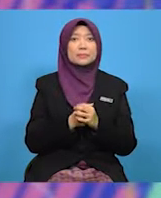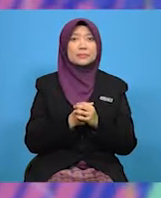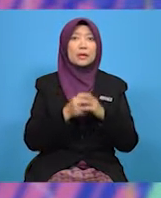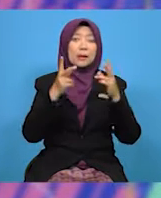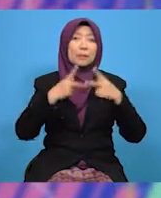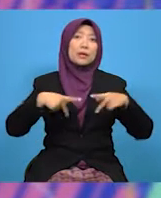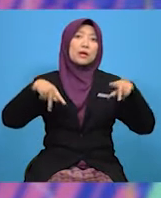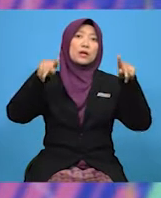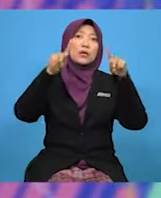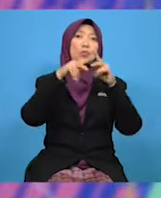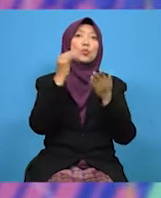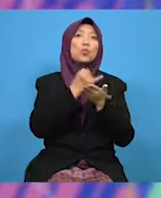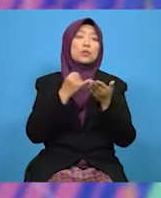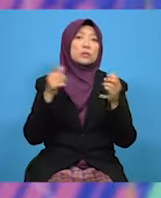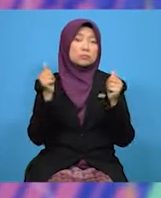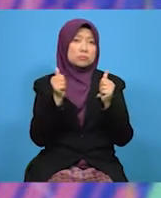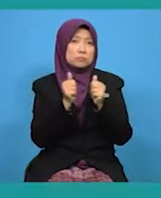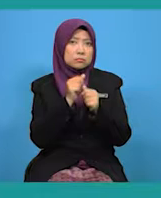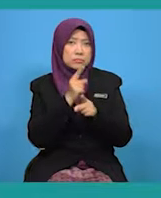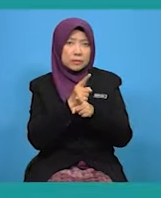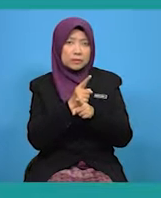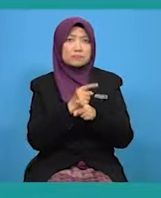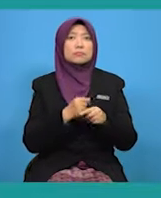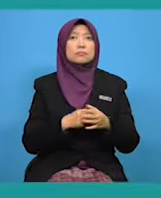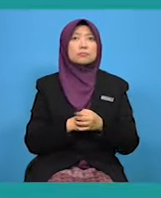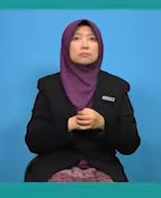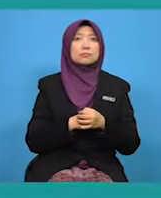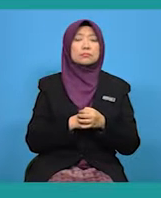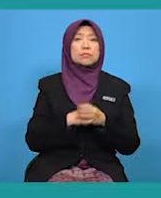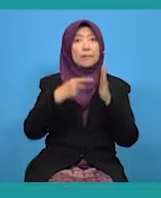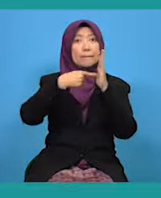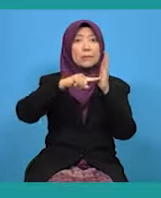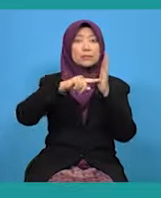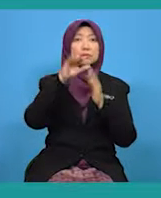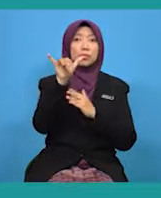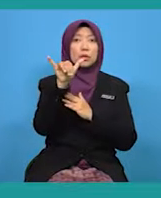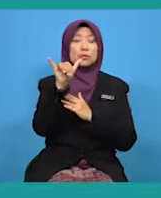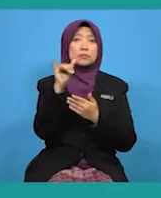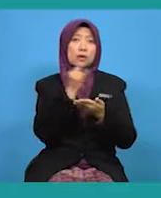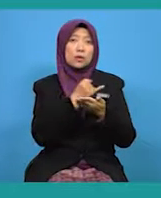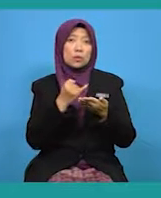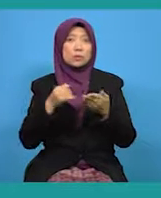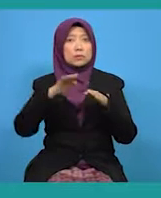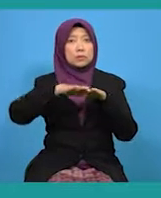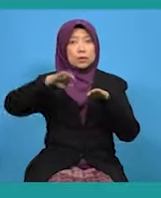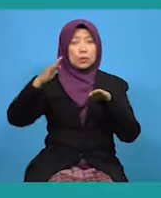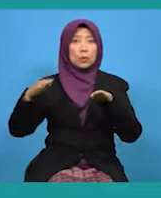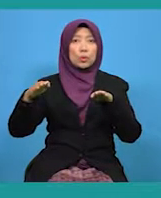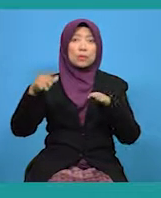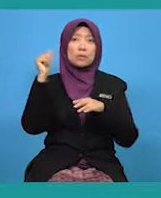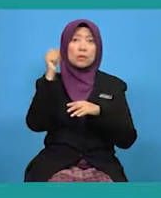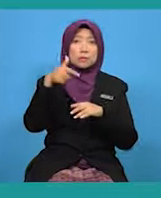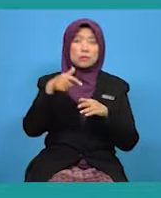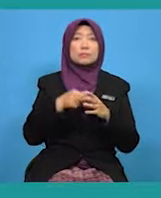perlu lukis gambar raja dengan tepat pada Twin kita akan lukis pilox perbelanjaan